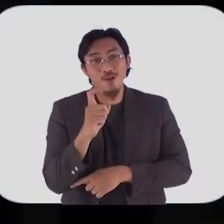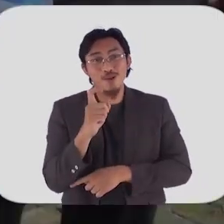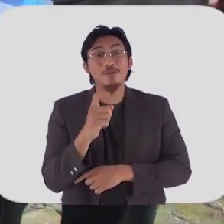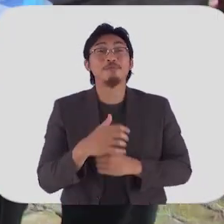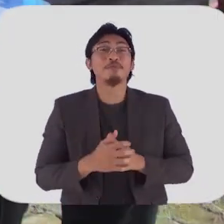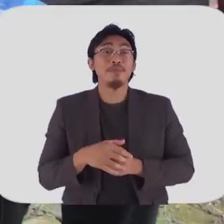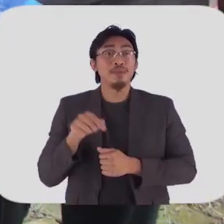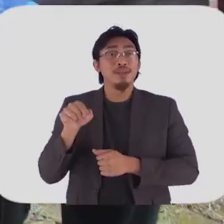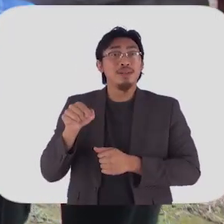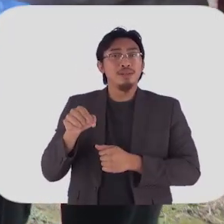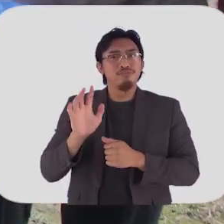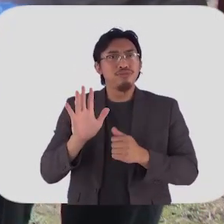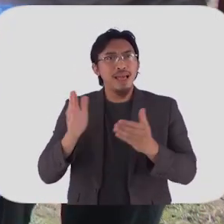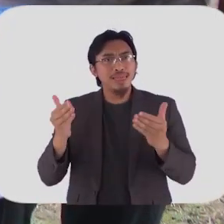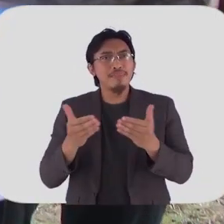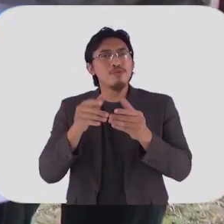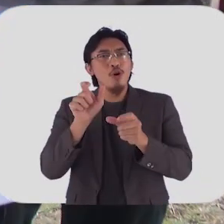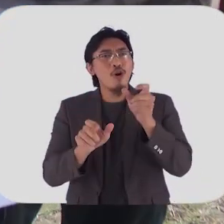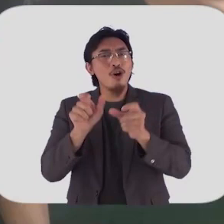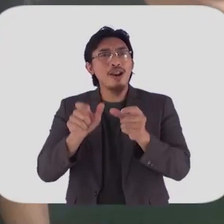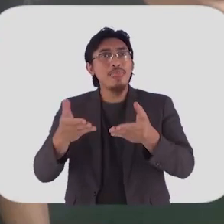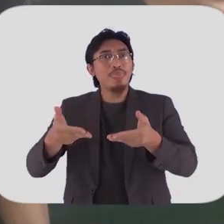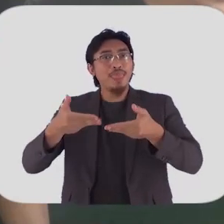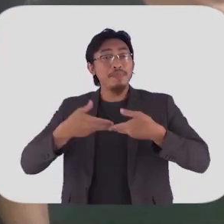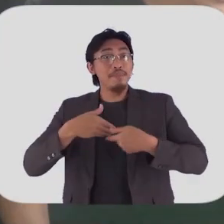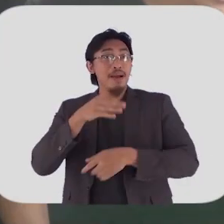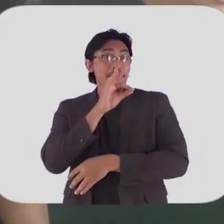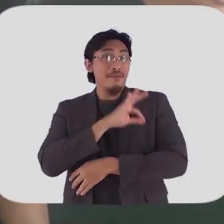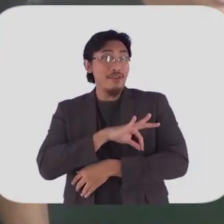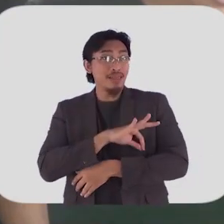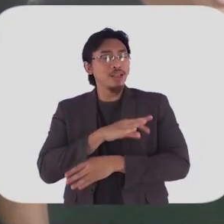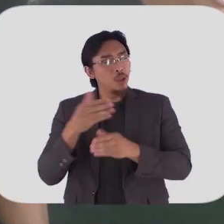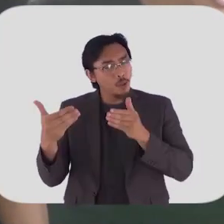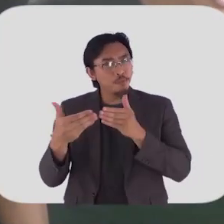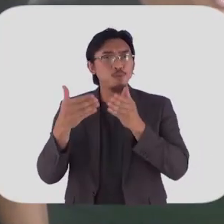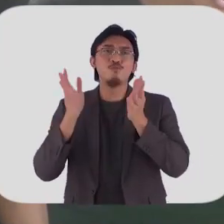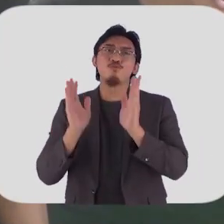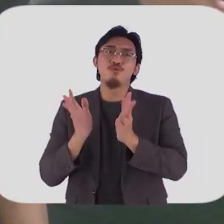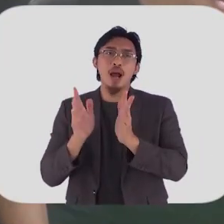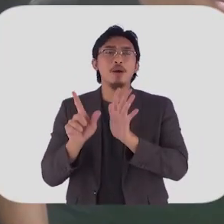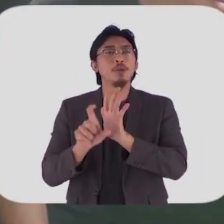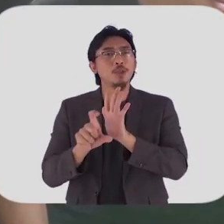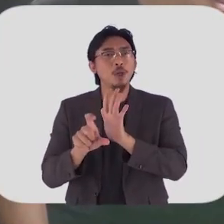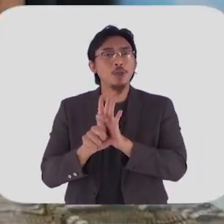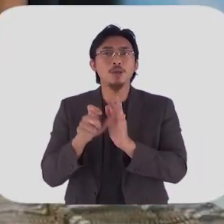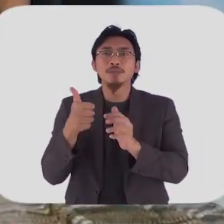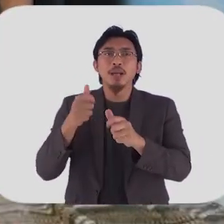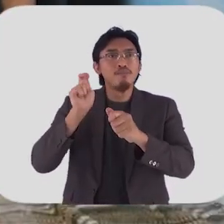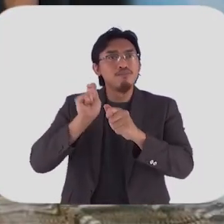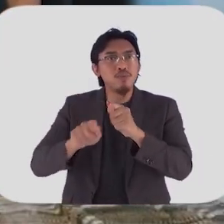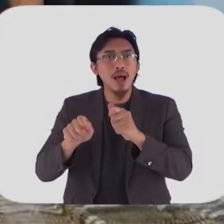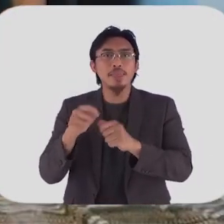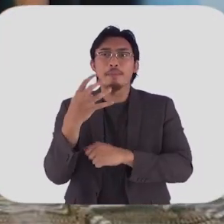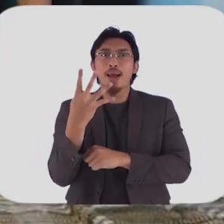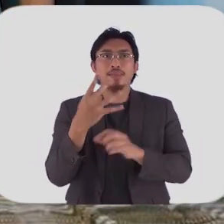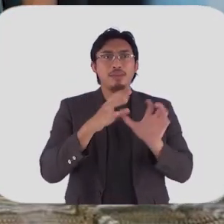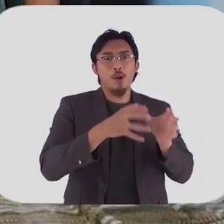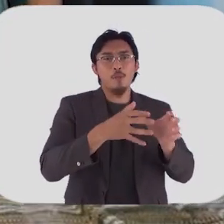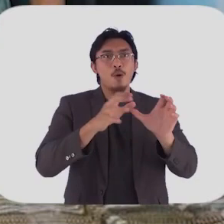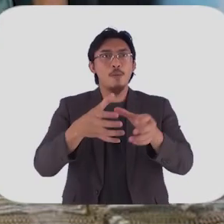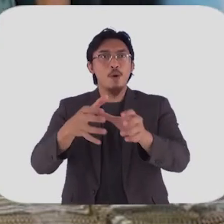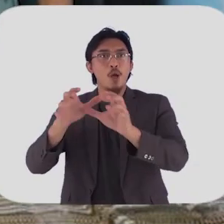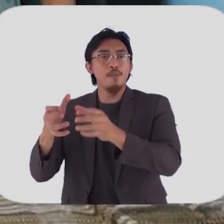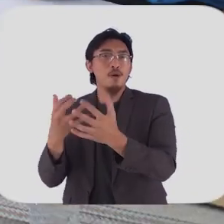Bogor. Kita sudah menemukan penerima manfaat, itu contohnya kita sudah membentuk